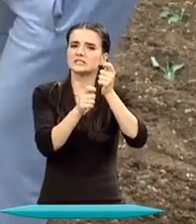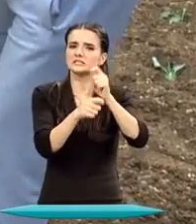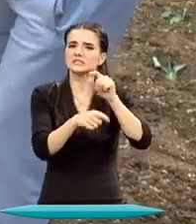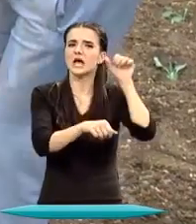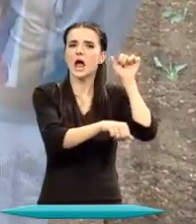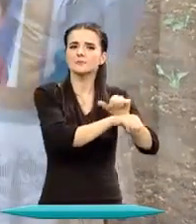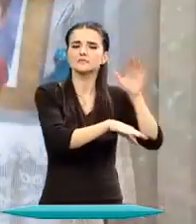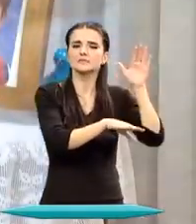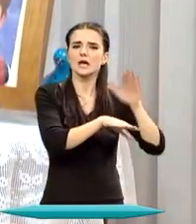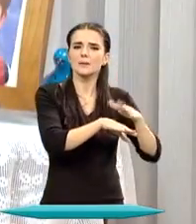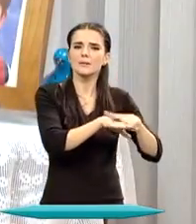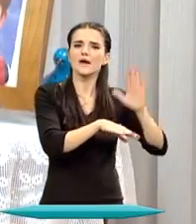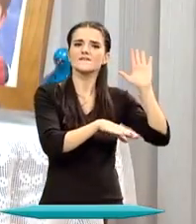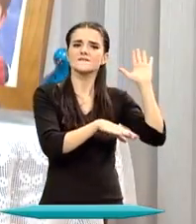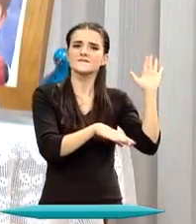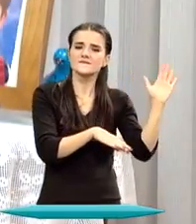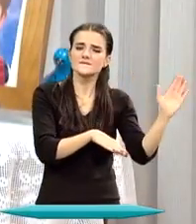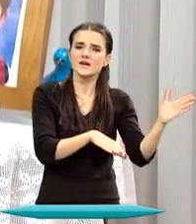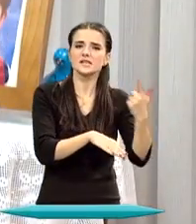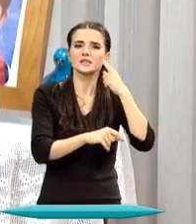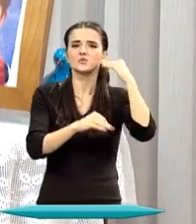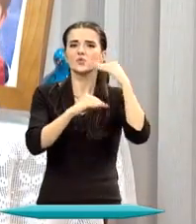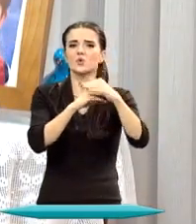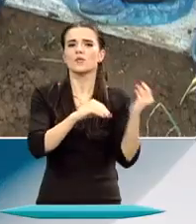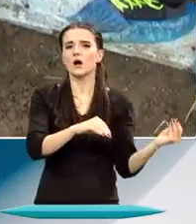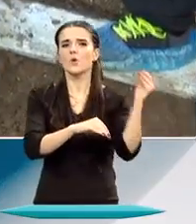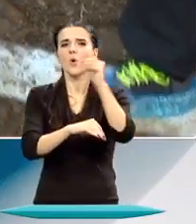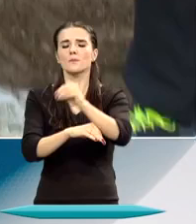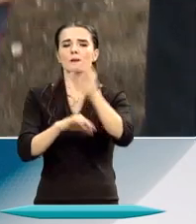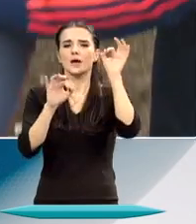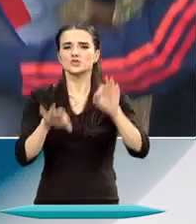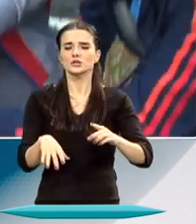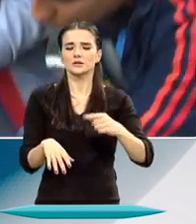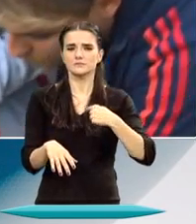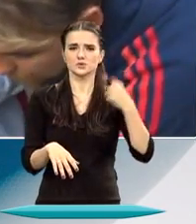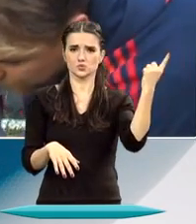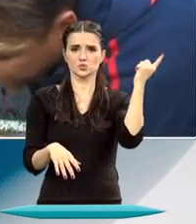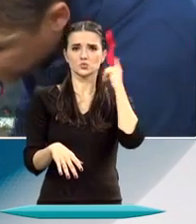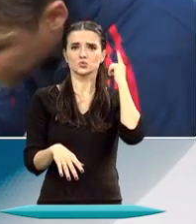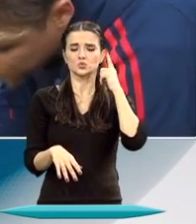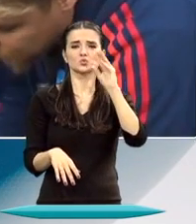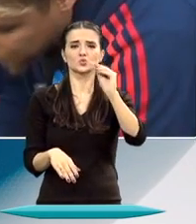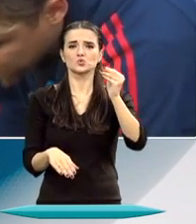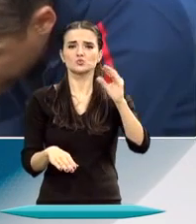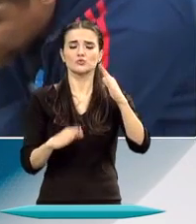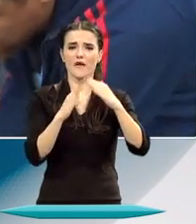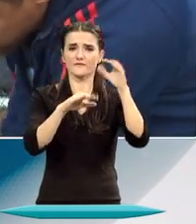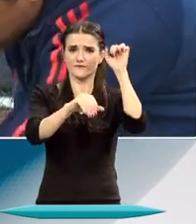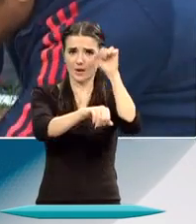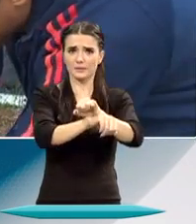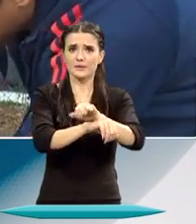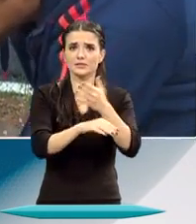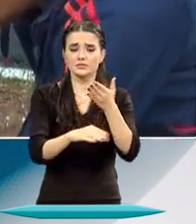çocukları saklamaktan ziyade topluma kazandırmaya çalıştılar. Şimdi biz böyle bir şey duyduk, çocuğumuzu eve